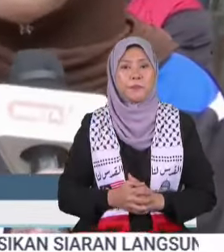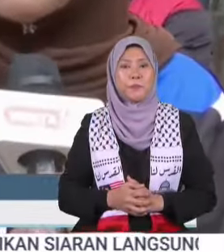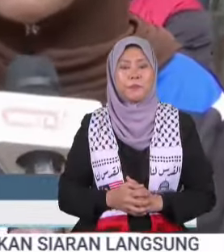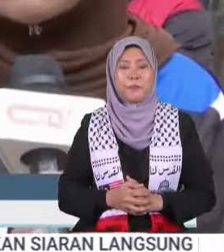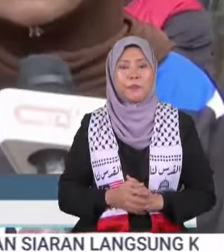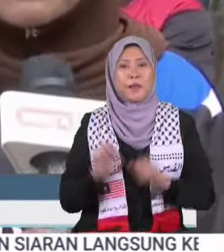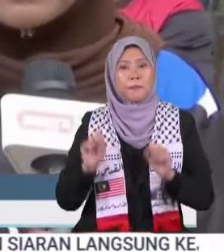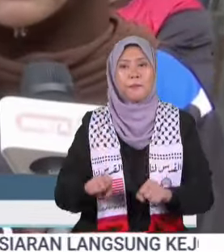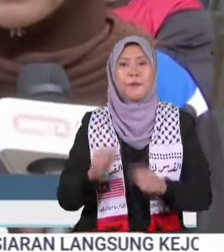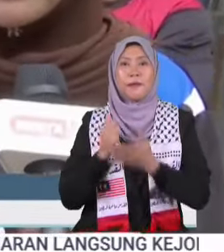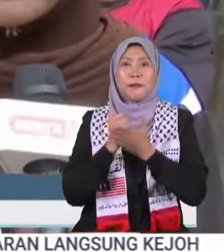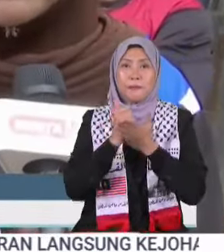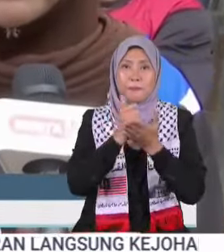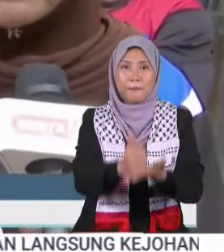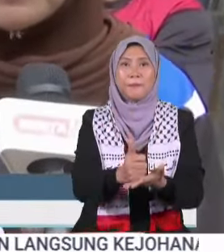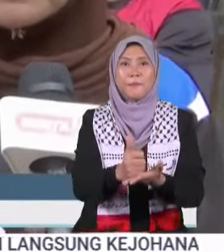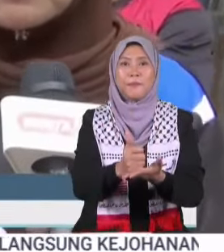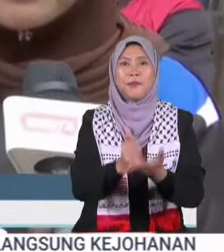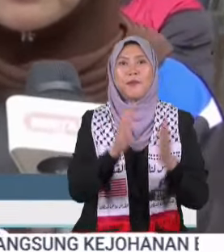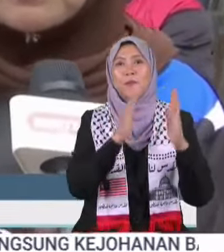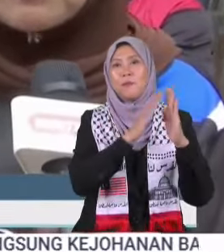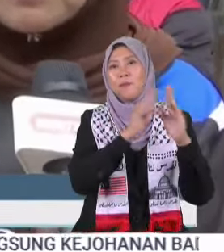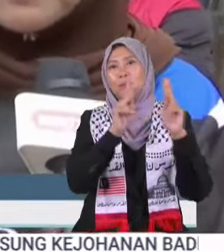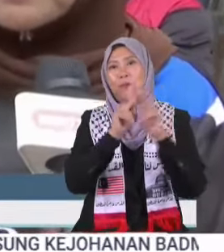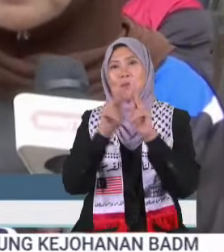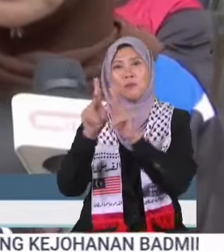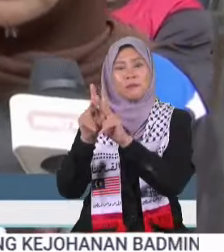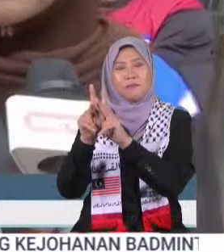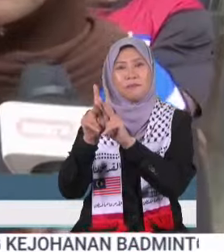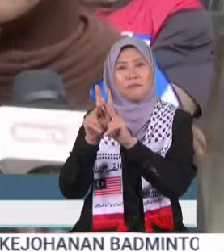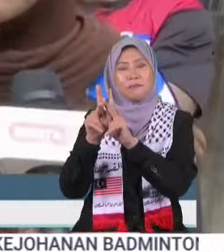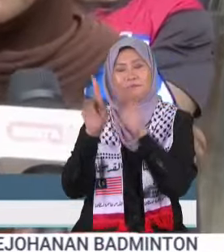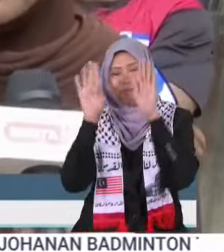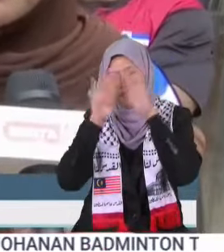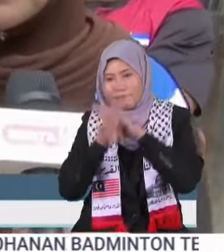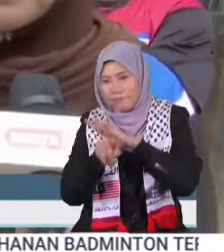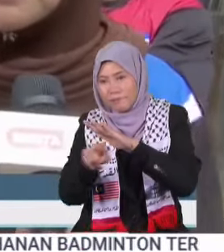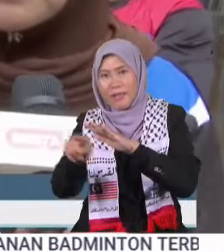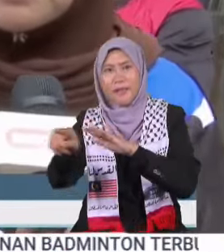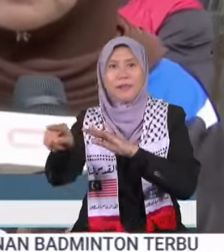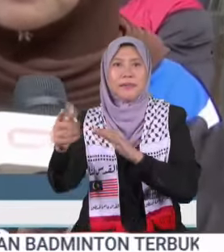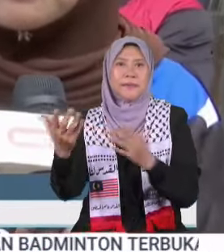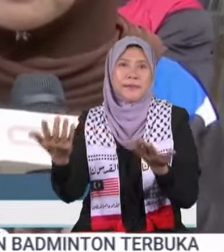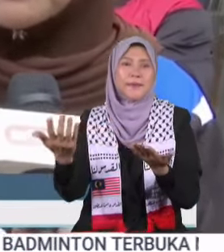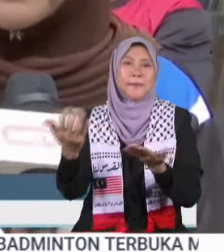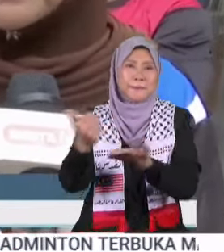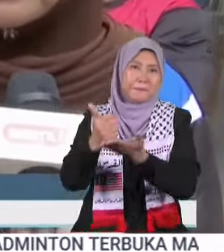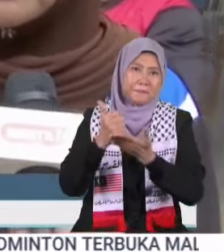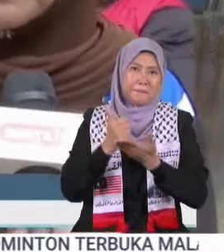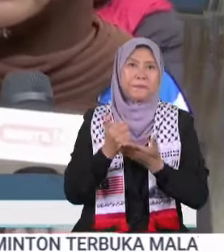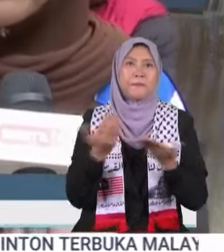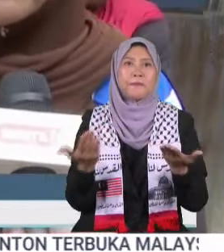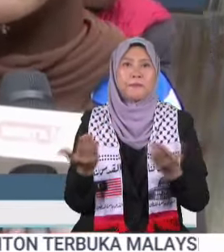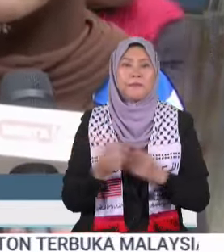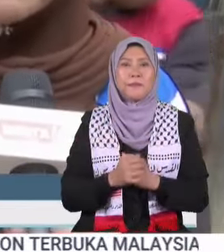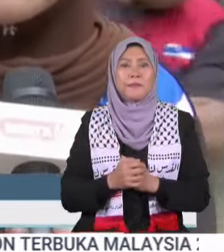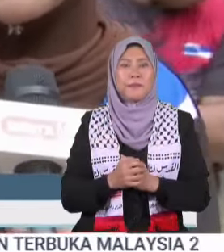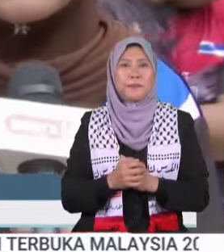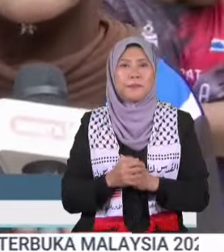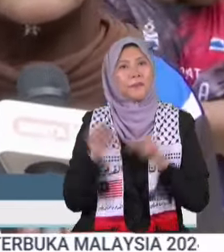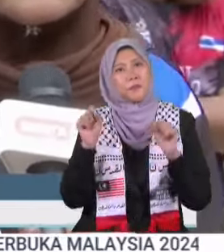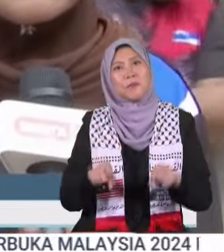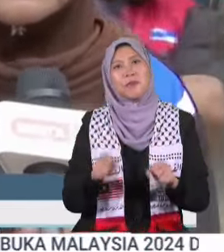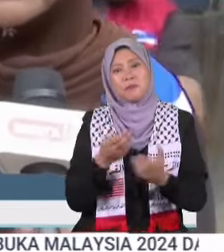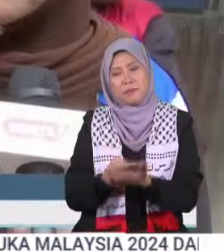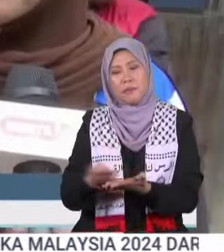membantu orang-orang Kampung ataupun di luar bandar ini dengan yang mereka mampu